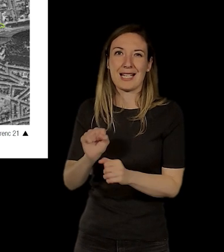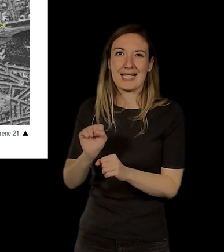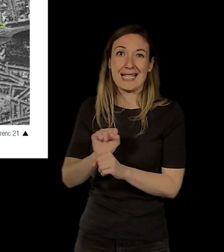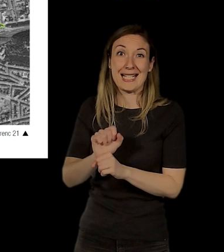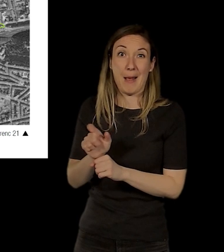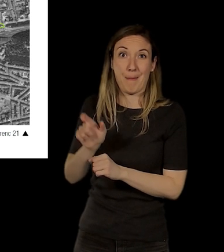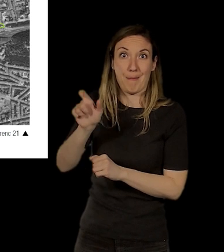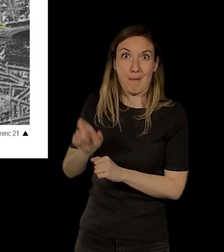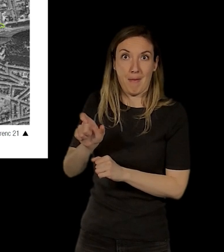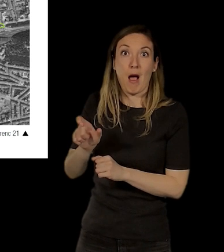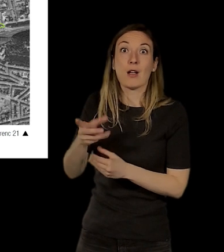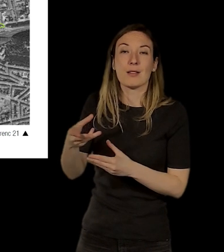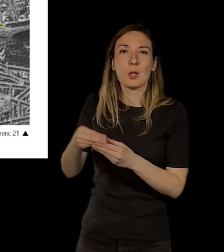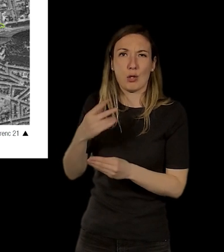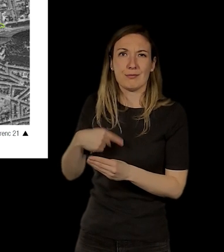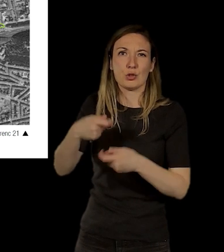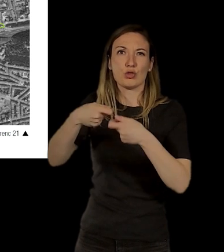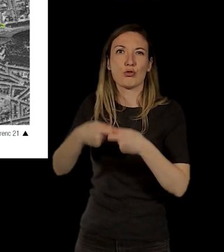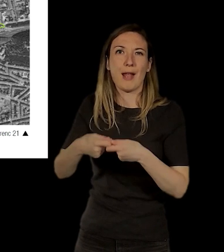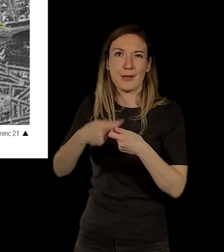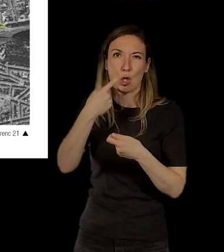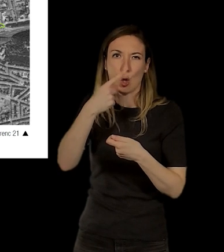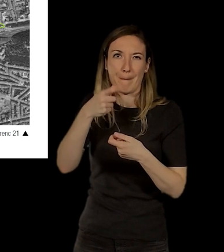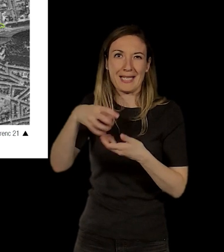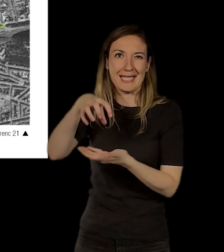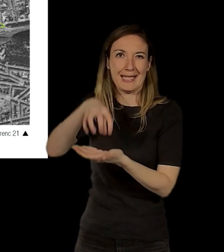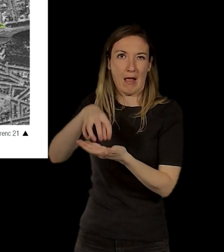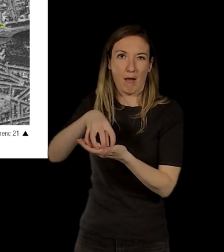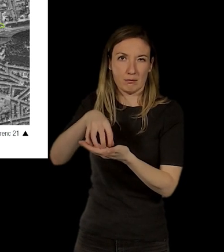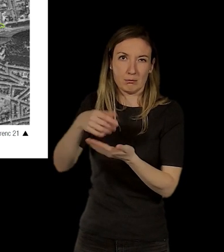v té pracovní komisi nebo v pracovním